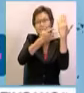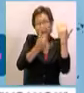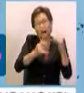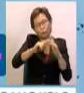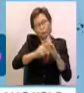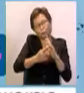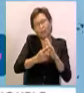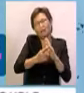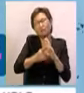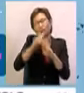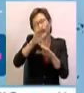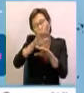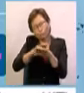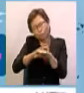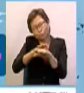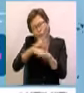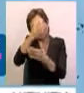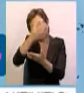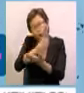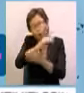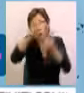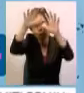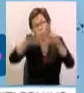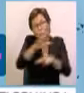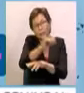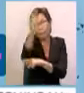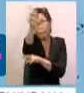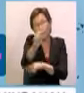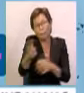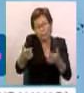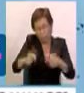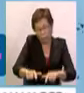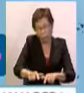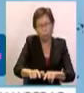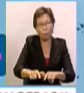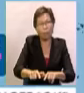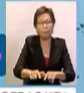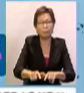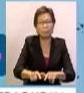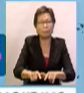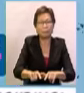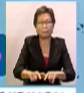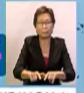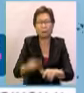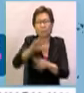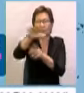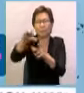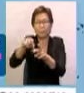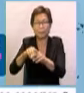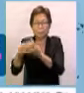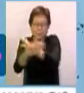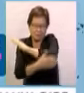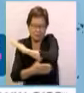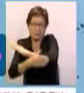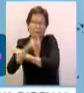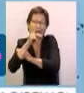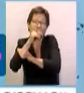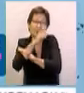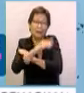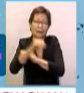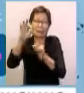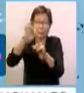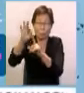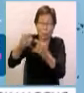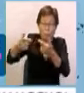mula beransur reda. Dan hujan lebat dan ribut petir yang kini masih lagi sedang berlaku melibatkan negeri Kedah dan juga